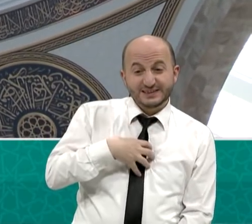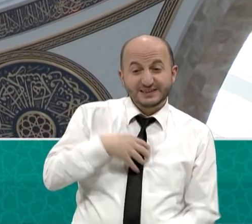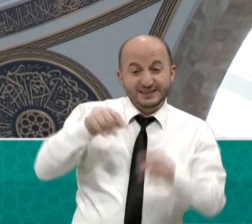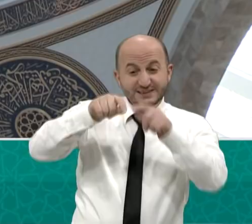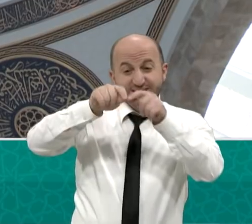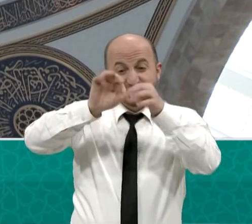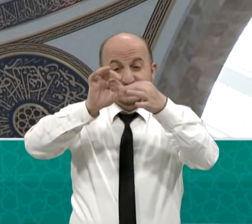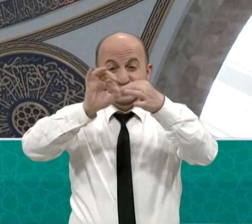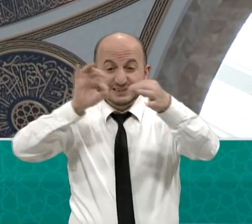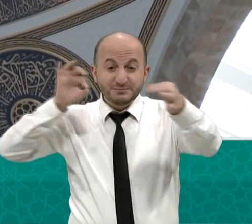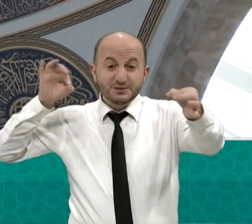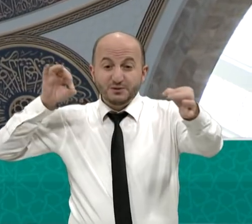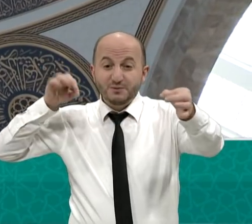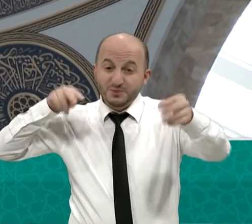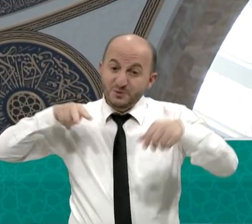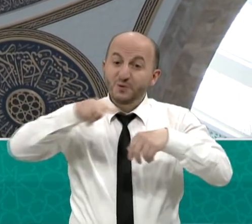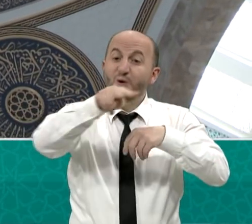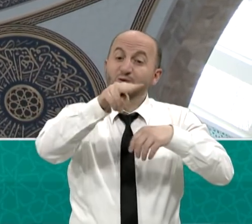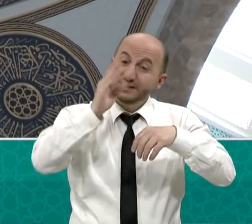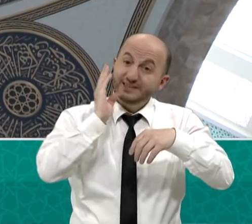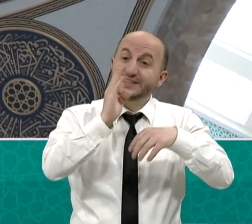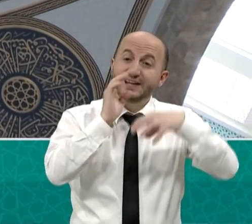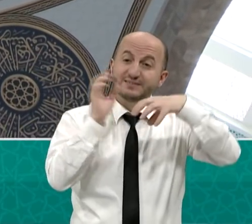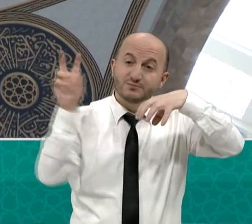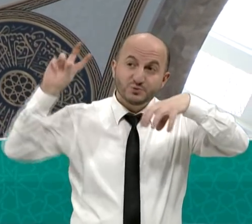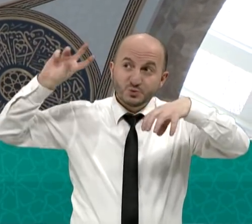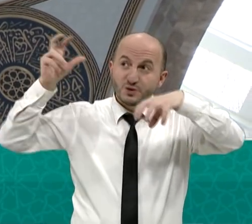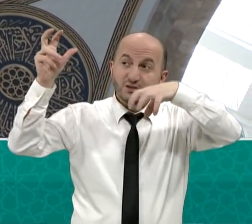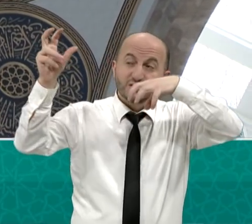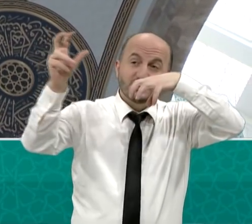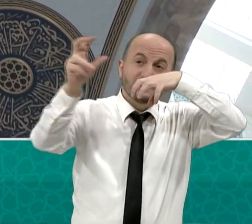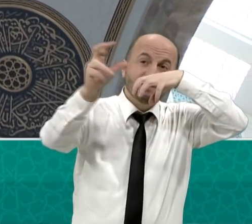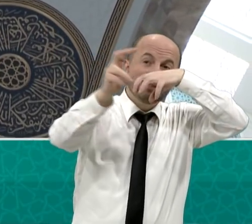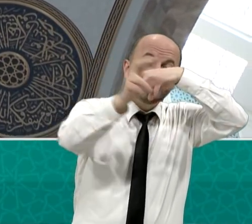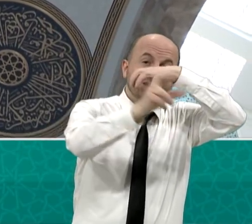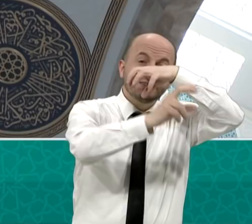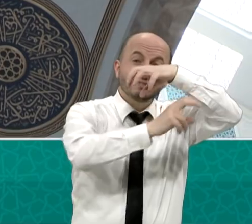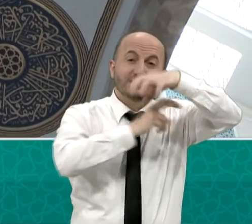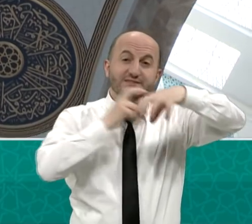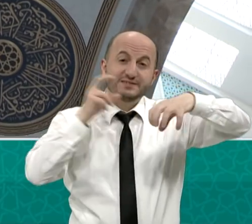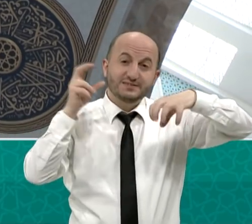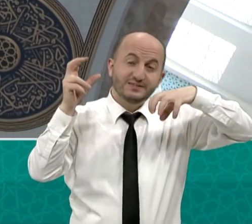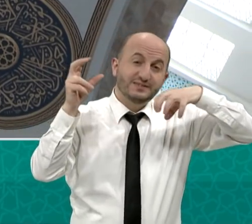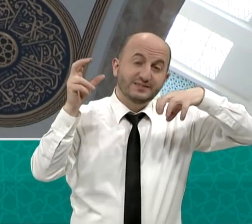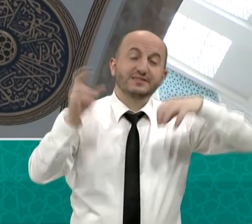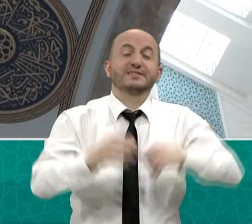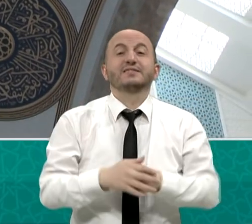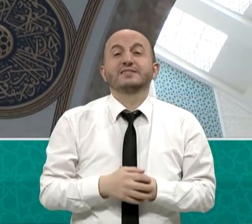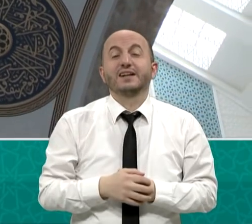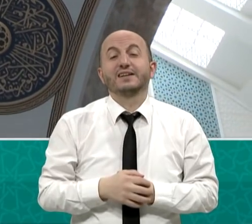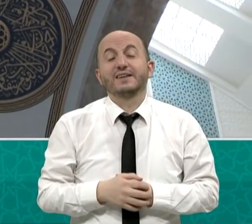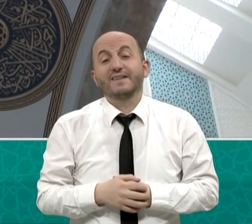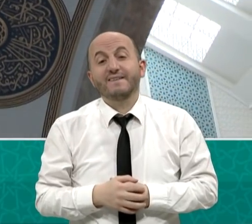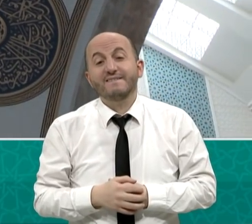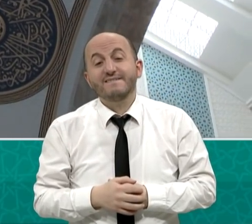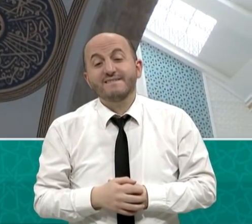rotada hareket eder. Bir yörüngesi vardır onun. Vel kamara kaddernahu menazil. Ay'a biz